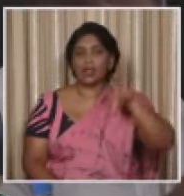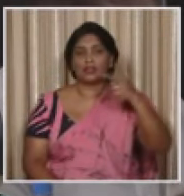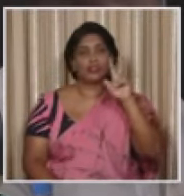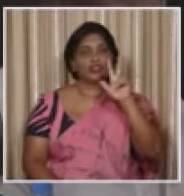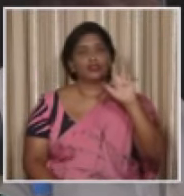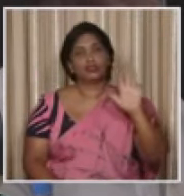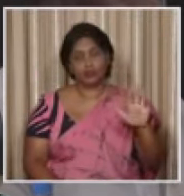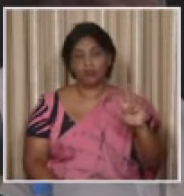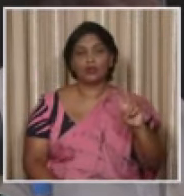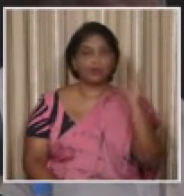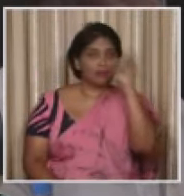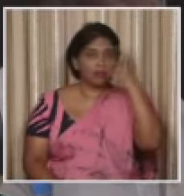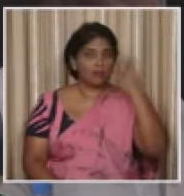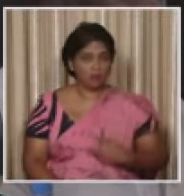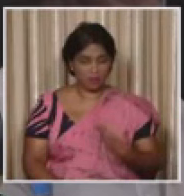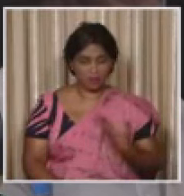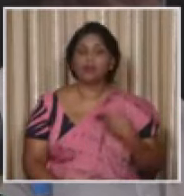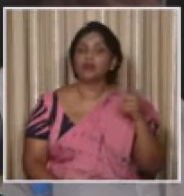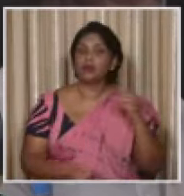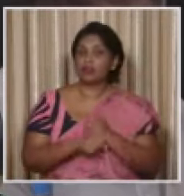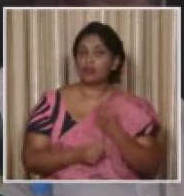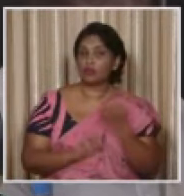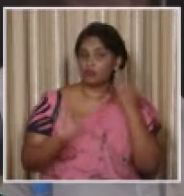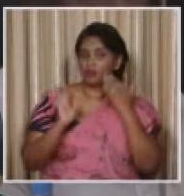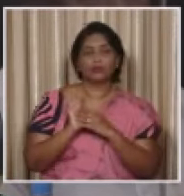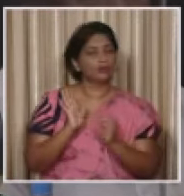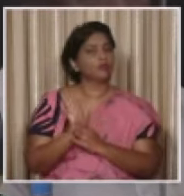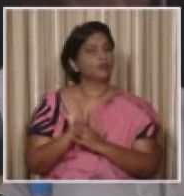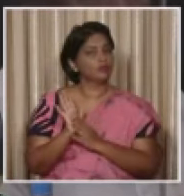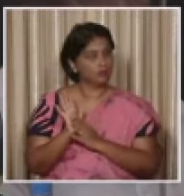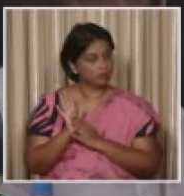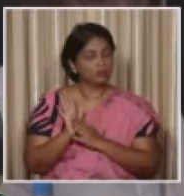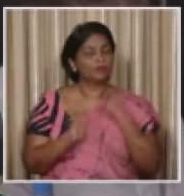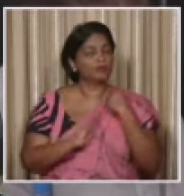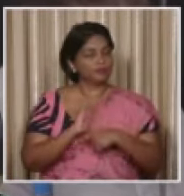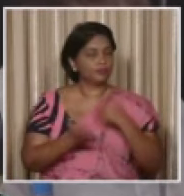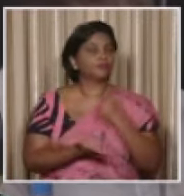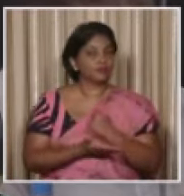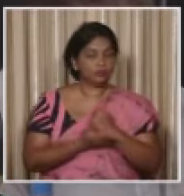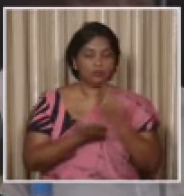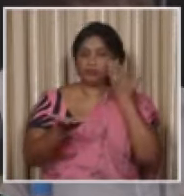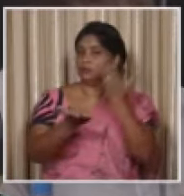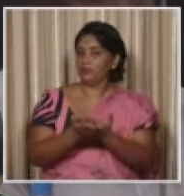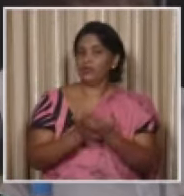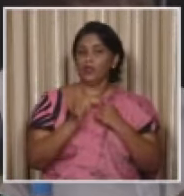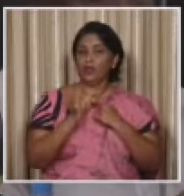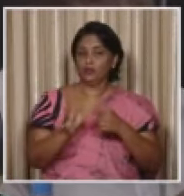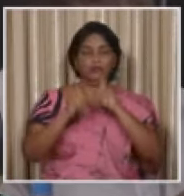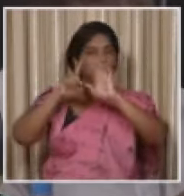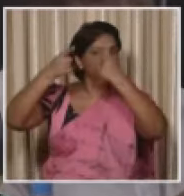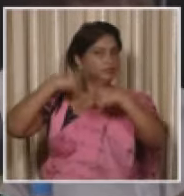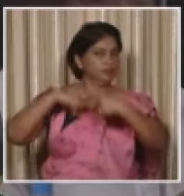223,763.83ක දළ මාසික වැටුපක් ලැබේ. රජයේ මුදල් පිළිබඳ කාර්ක සභාව වෙත ශ්‍රී ලංකා මහ බැංකුව ඉදිරිපත් කළ පිළිතුරෙහි පහත